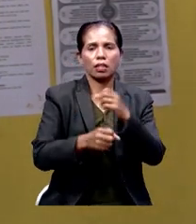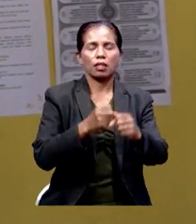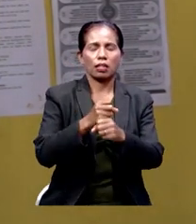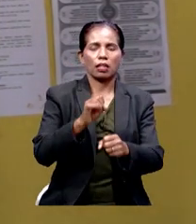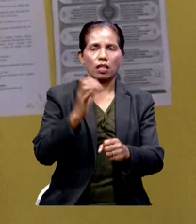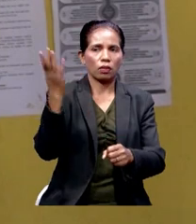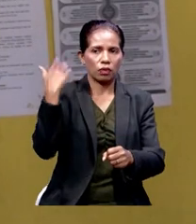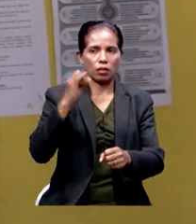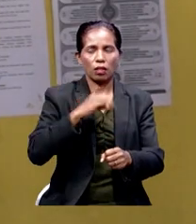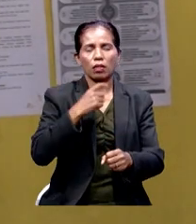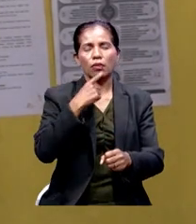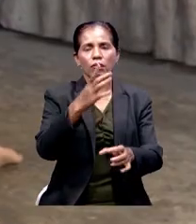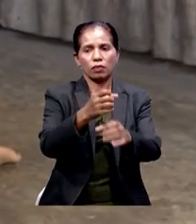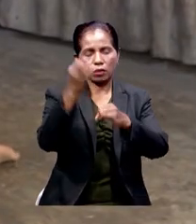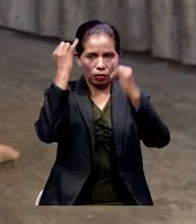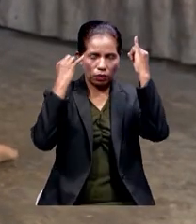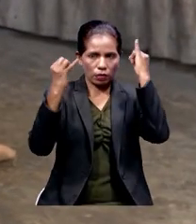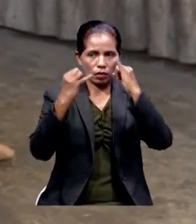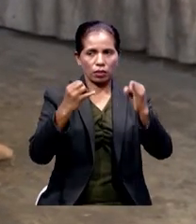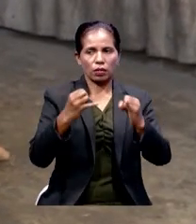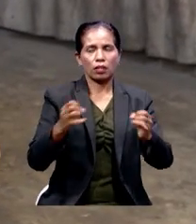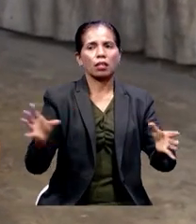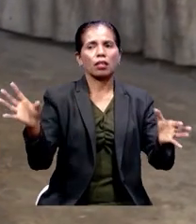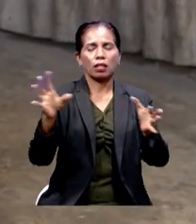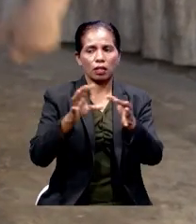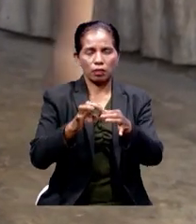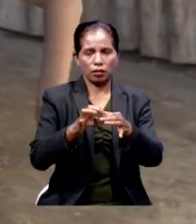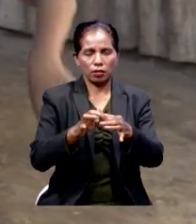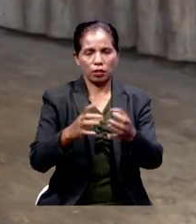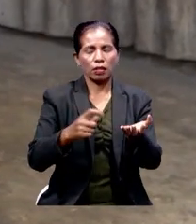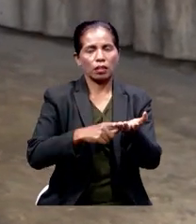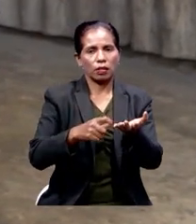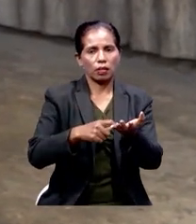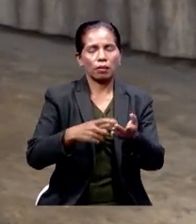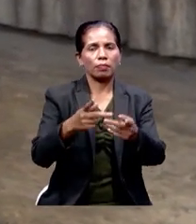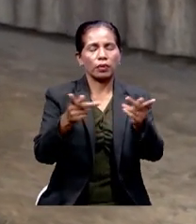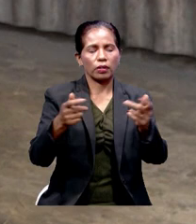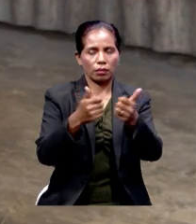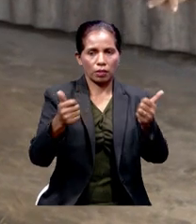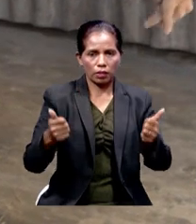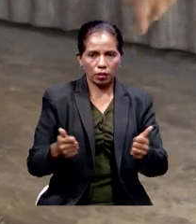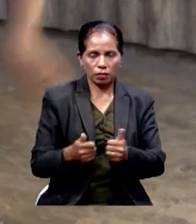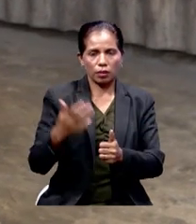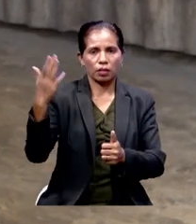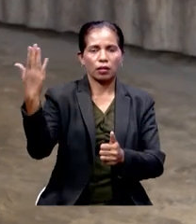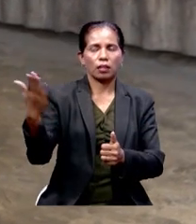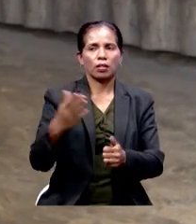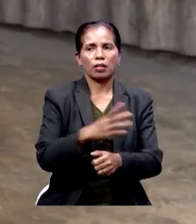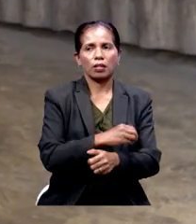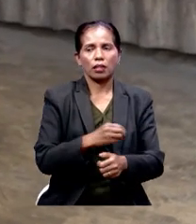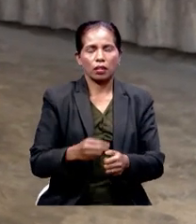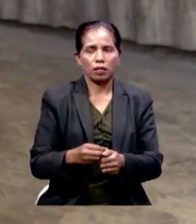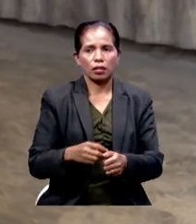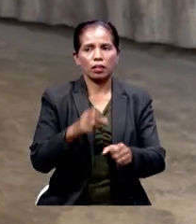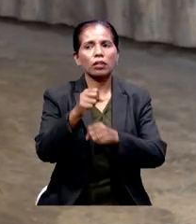haudas rekoila ona informasau liga moso tekniku postu iha nabe iha destaka iha sosial